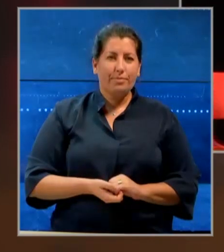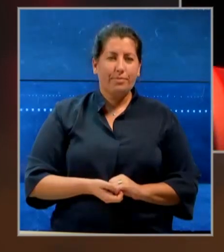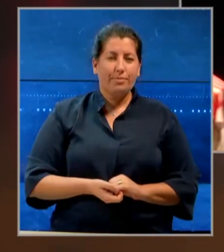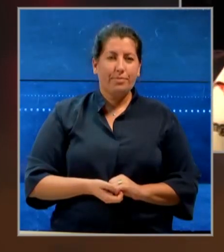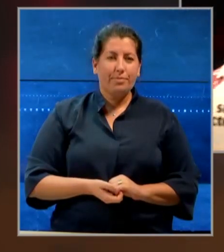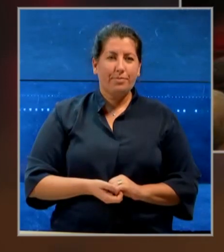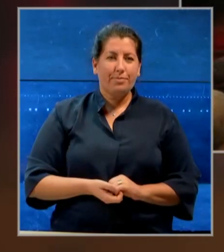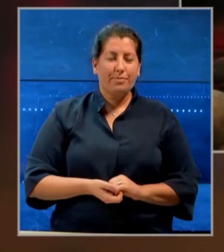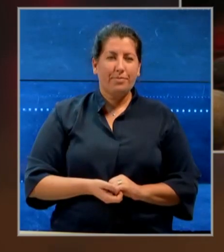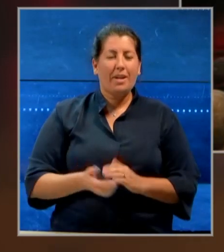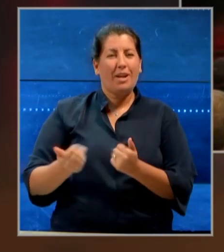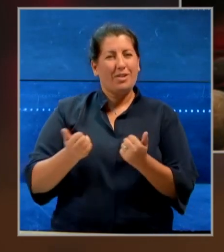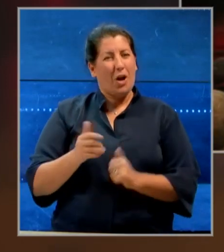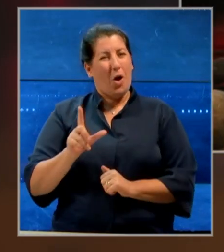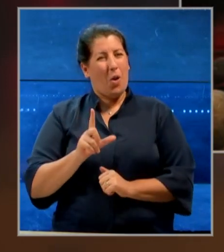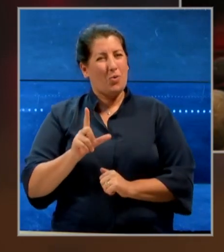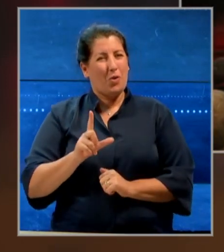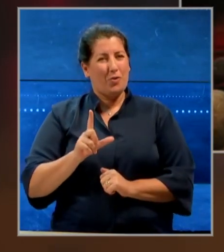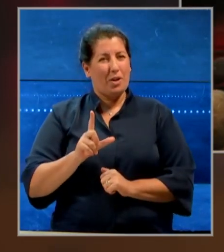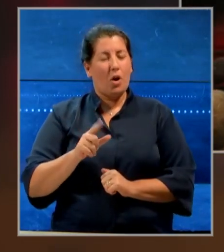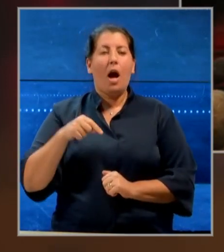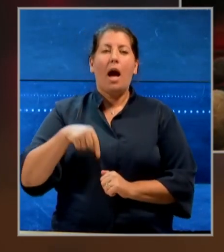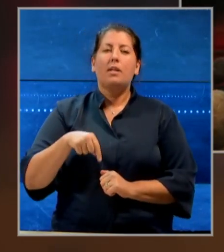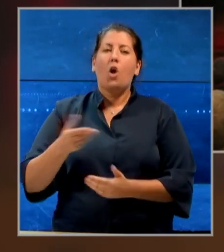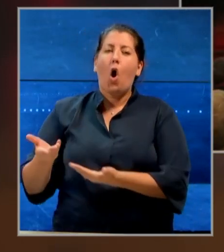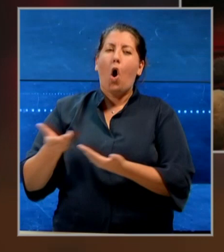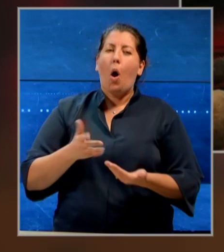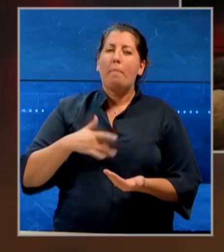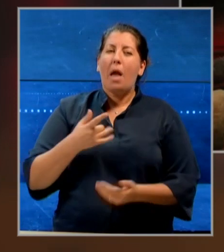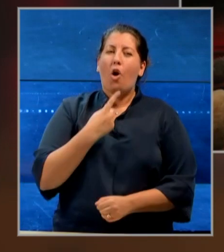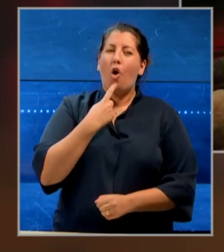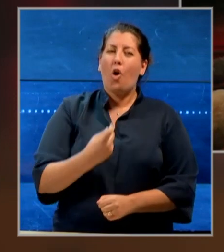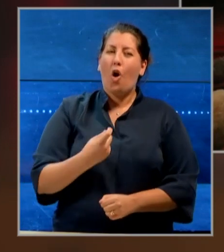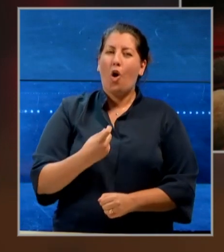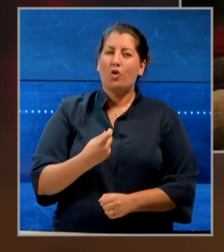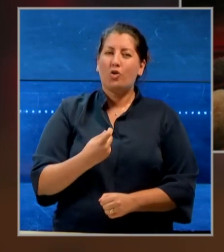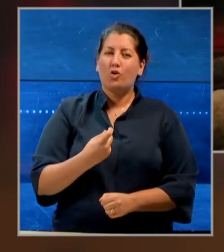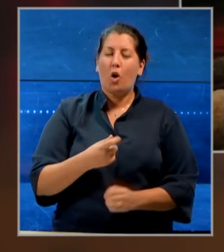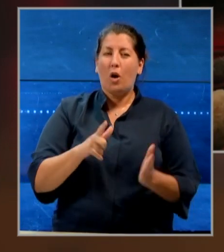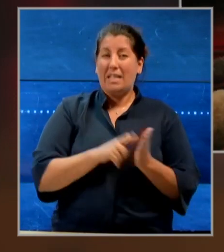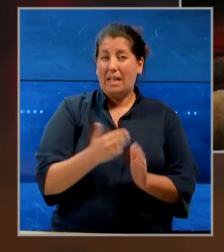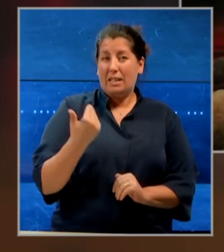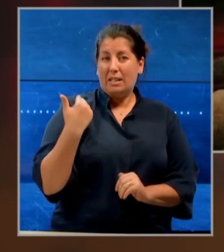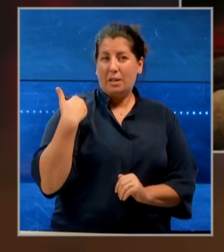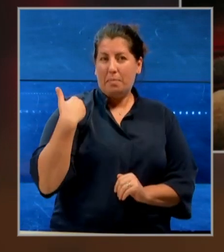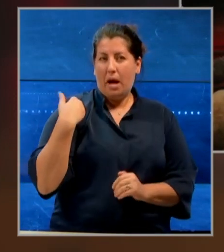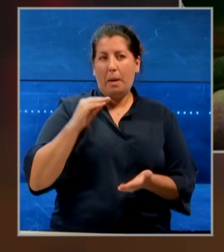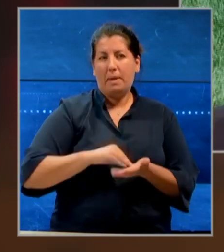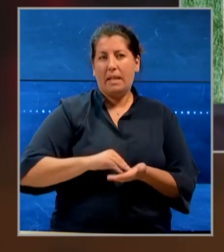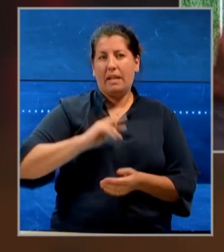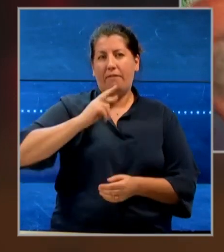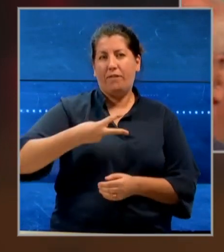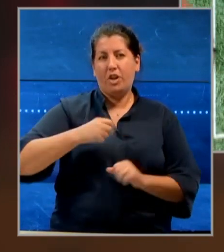Ciao Ludovico. E adesso l'ospite biancorosso. La scorsa settimana abbiamo avuto il vice